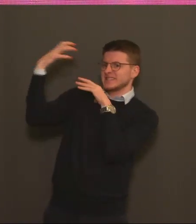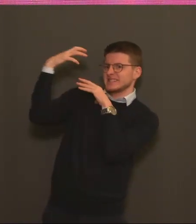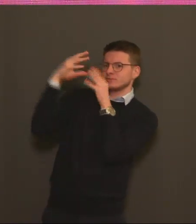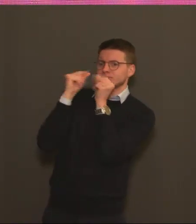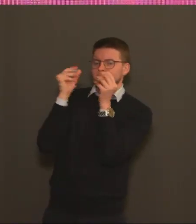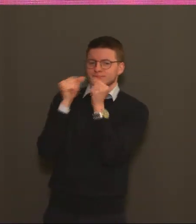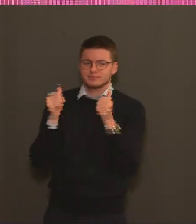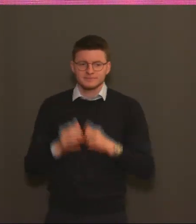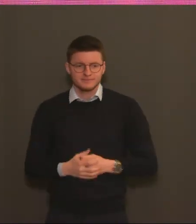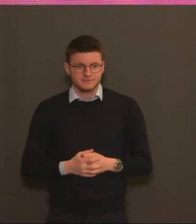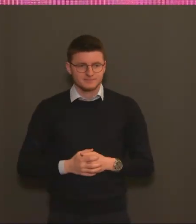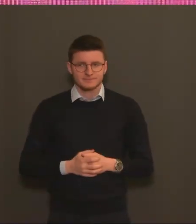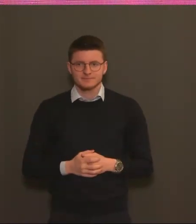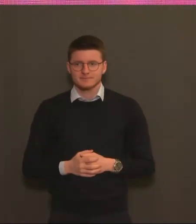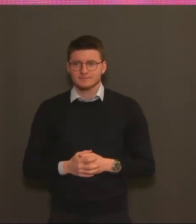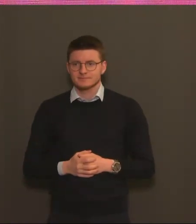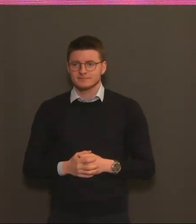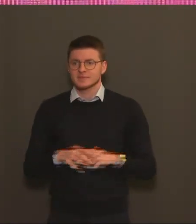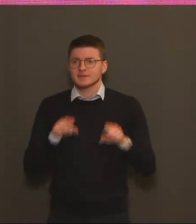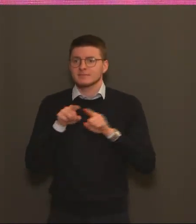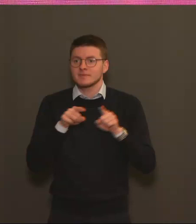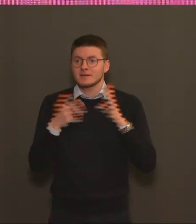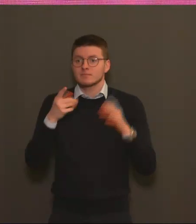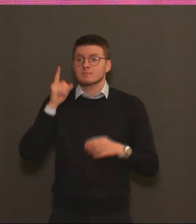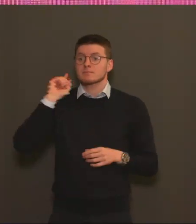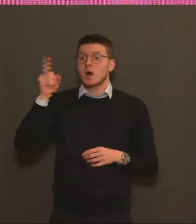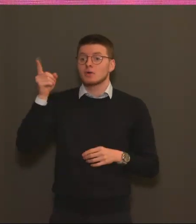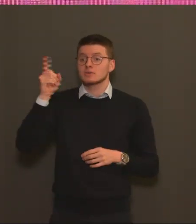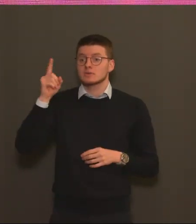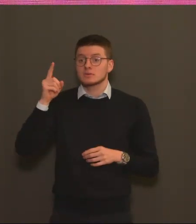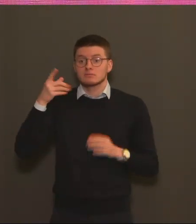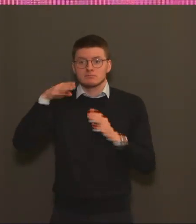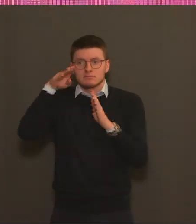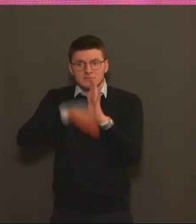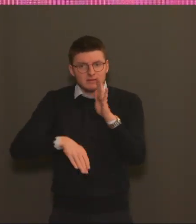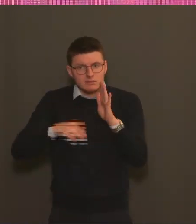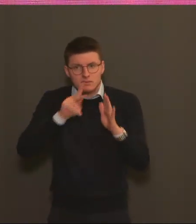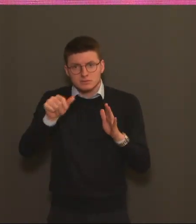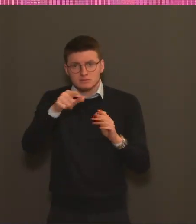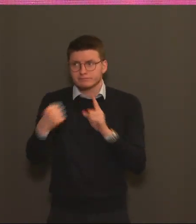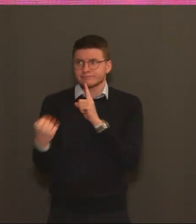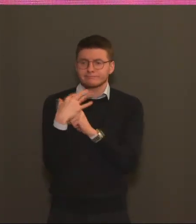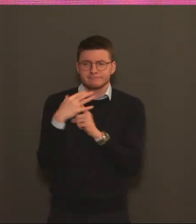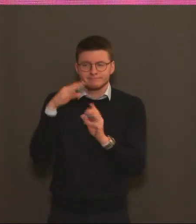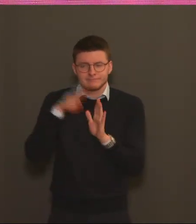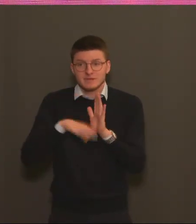De kans op een besmetting in de buitenlucht is dus een stuk kleiner, maar opnieuw, ze is niet